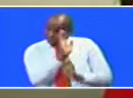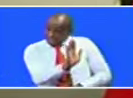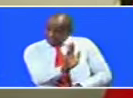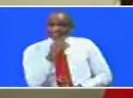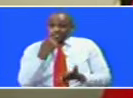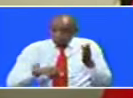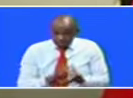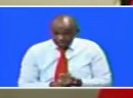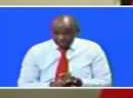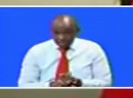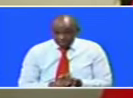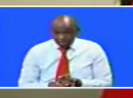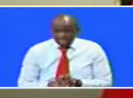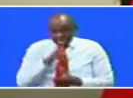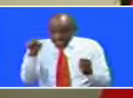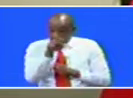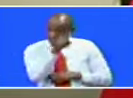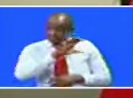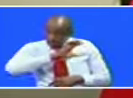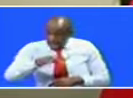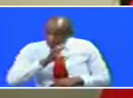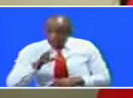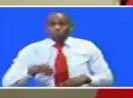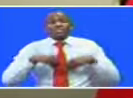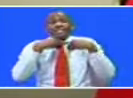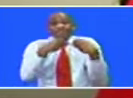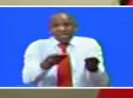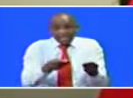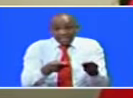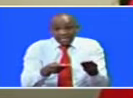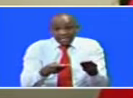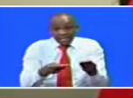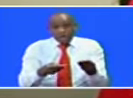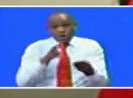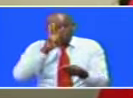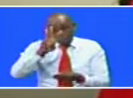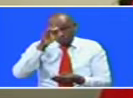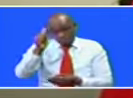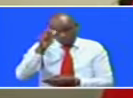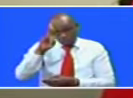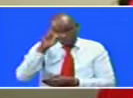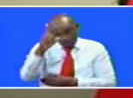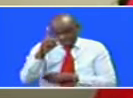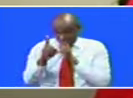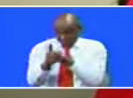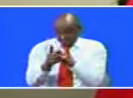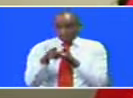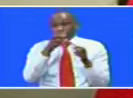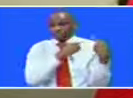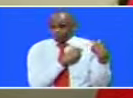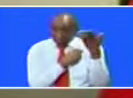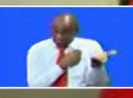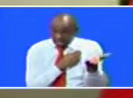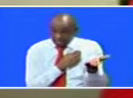kwamba yeye lile gari la county lilikuwa limepatiwa lile wadi ya kule Chepkorio, na anasema